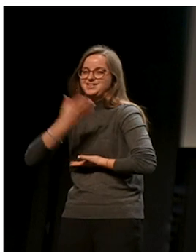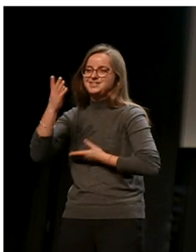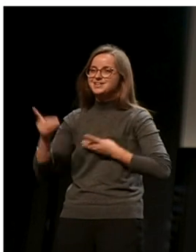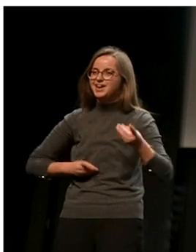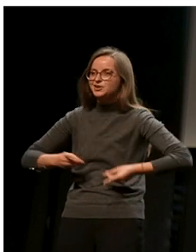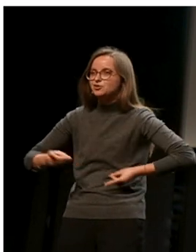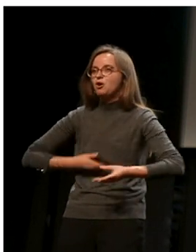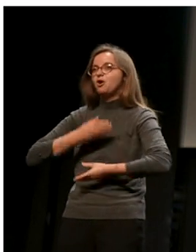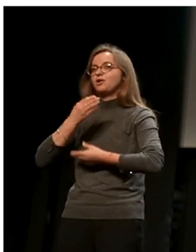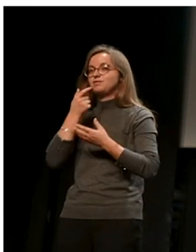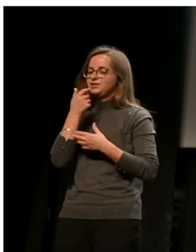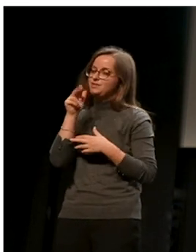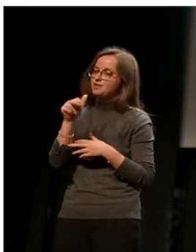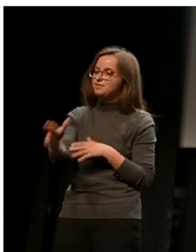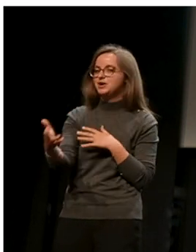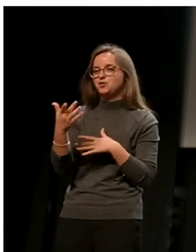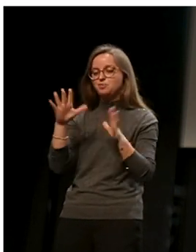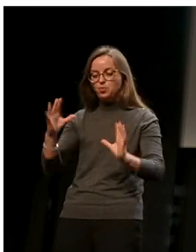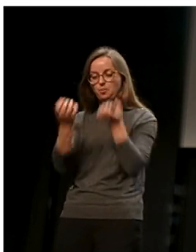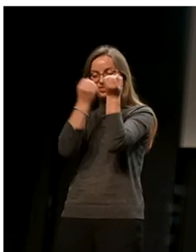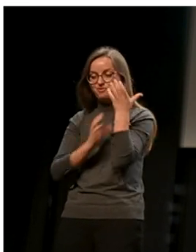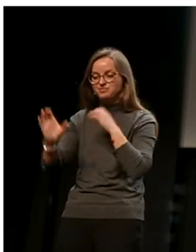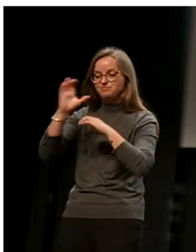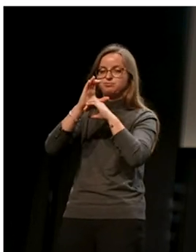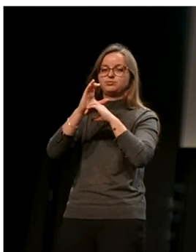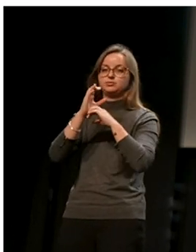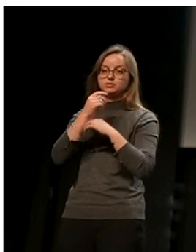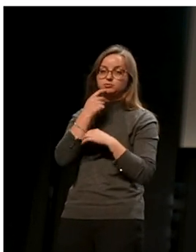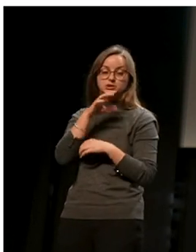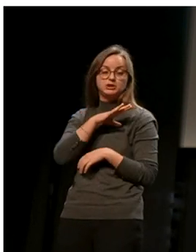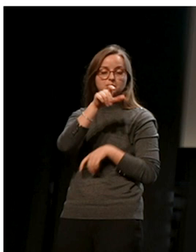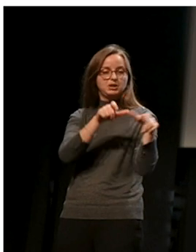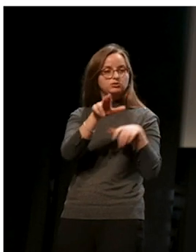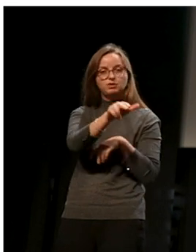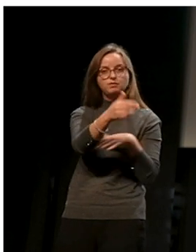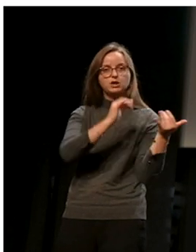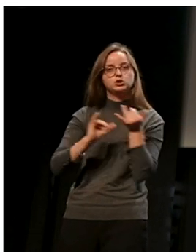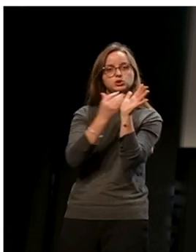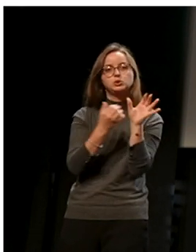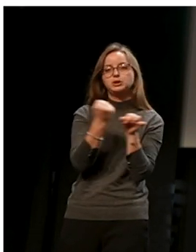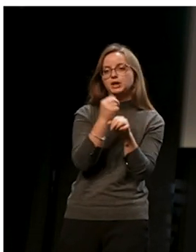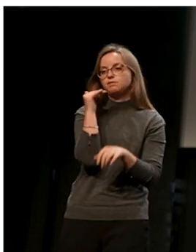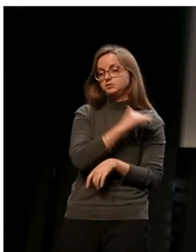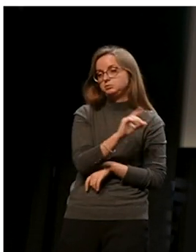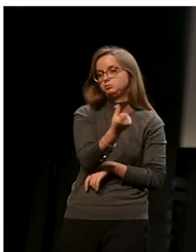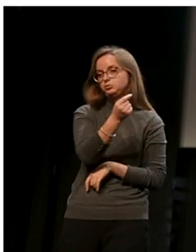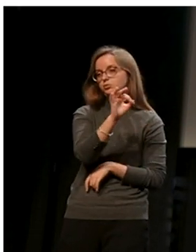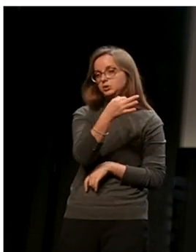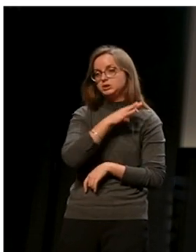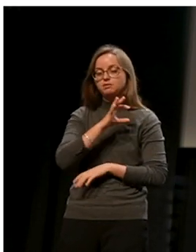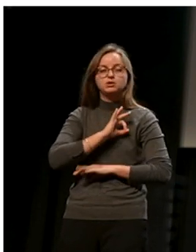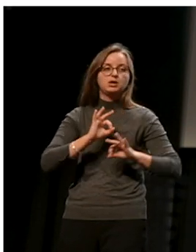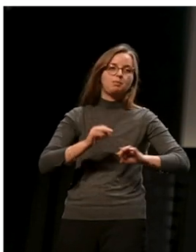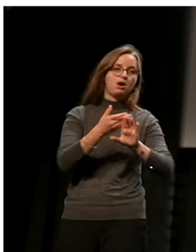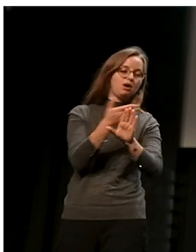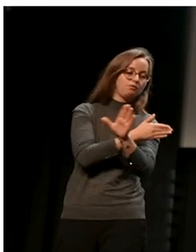et qu'effectivement, il y aura des éditeurs qui feront des jeux à la va-vite, sans recherche, sans profondeur, etc. Et on aura des trucs qui seront